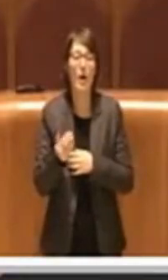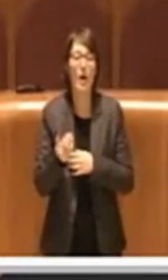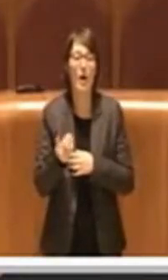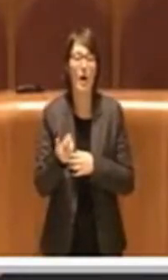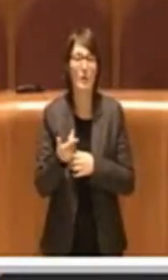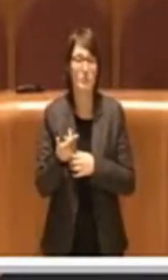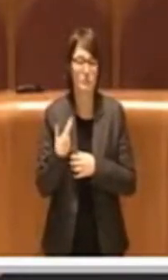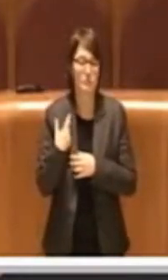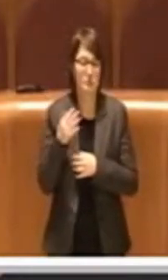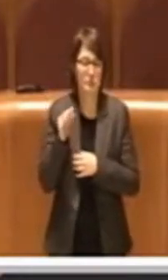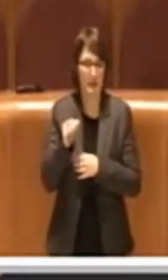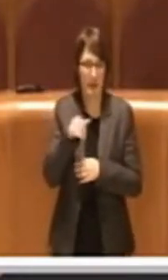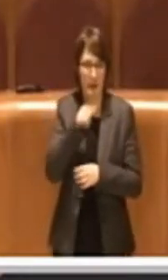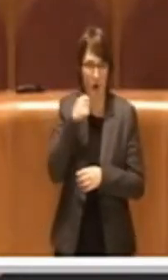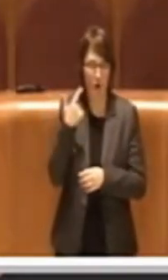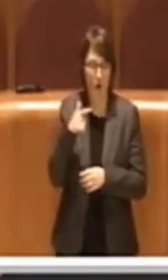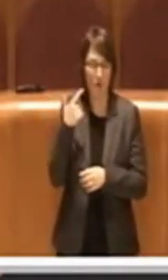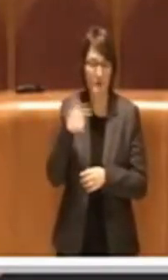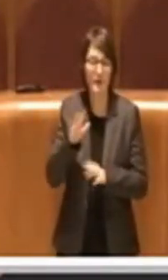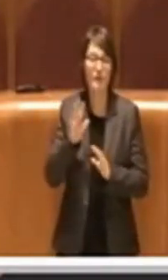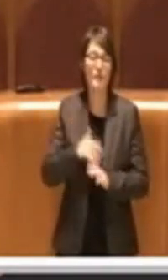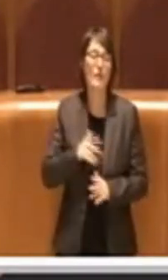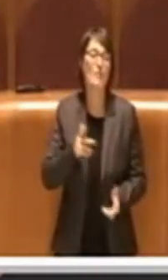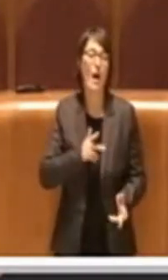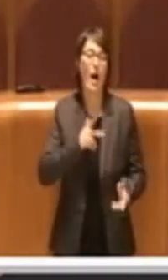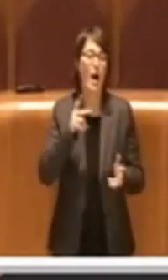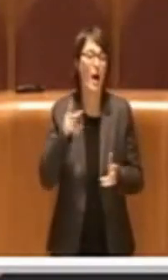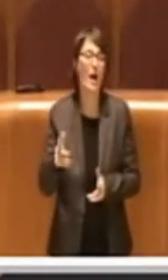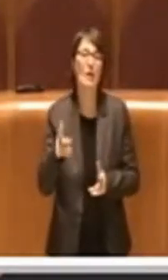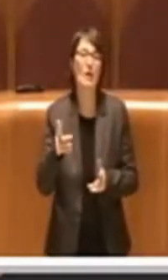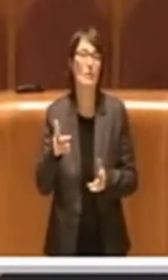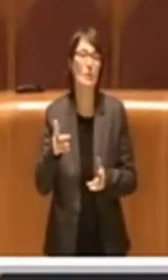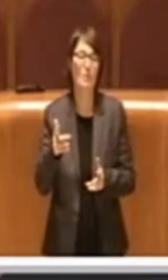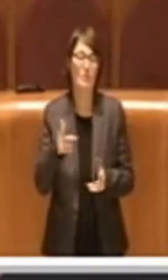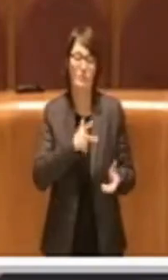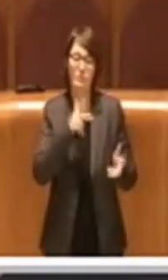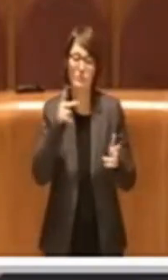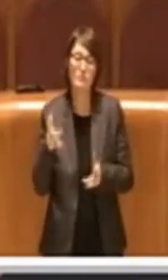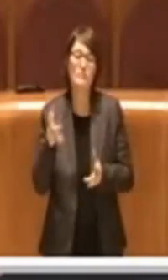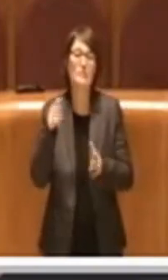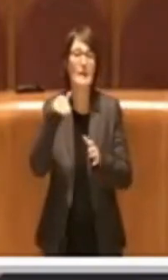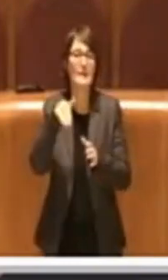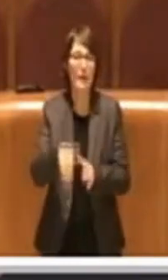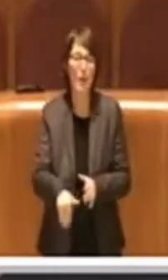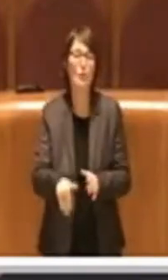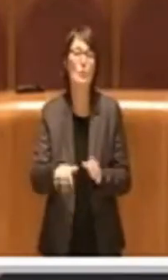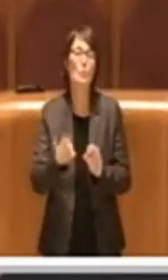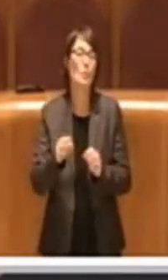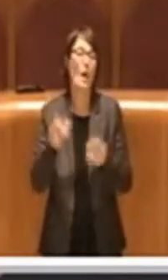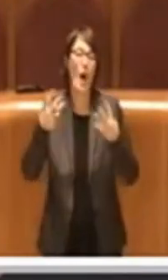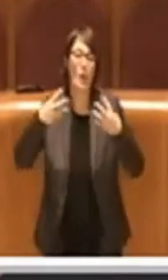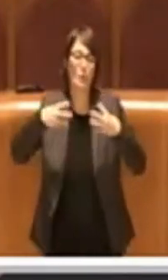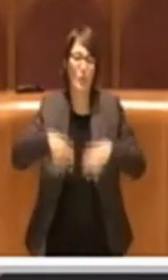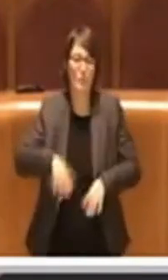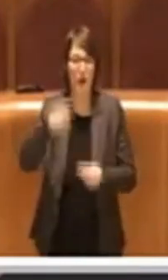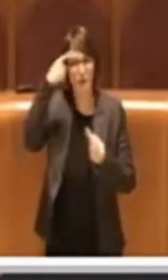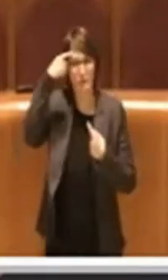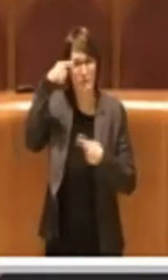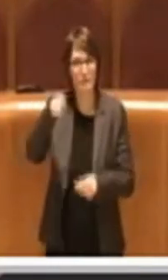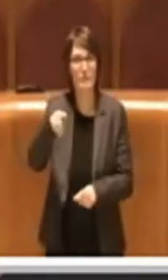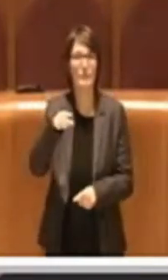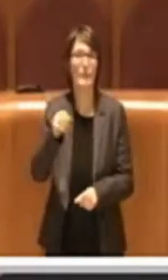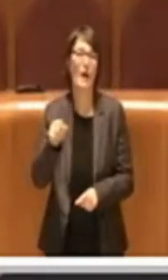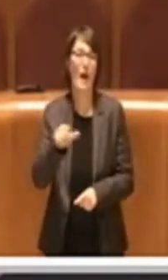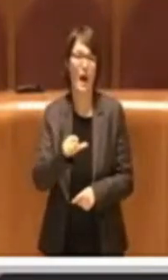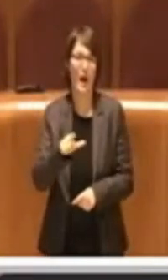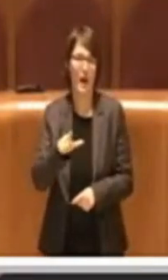il trasporto e la sepoltura del prodotto abortivo a cura della ASL e della,